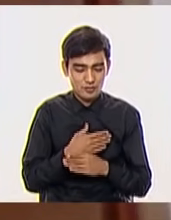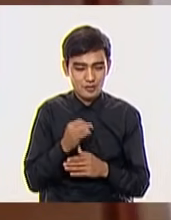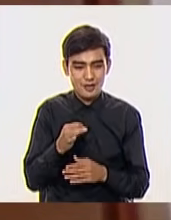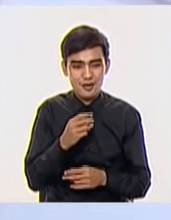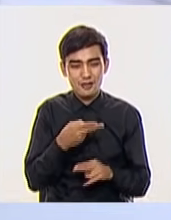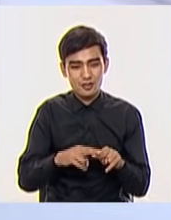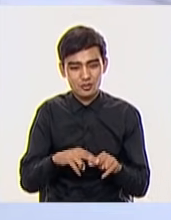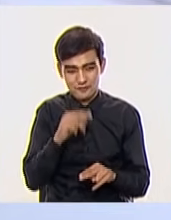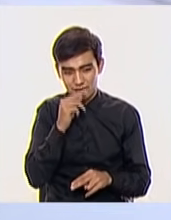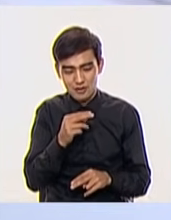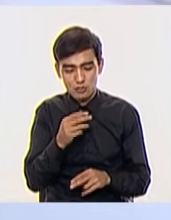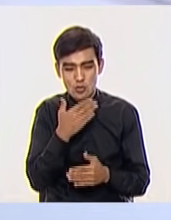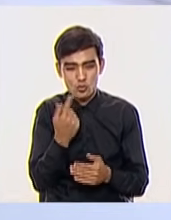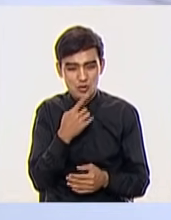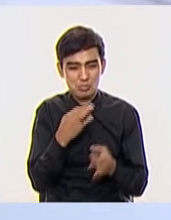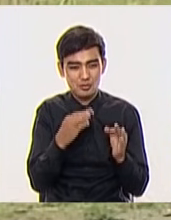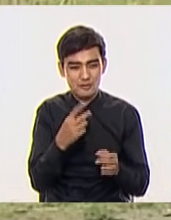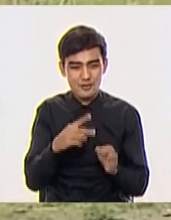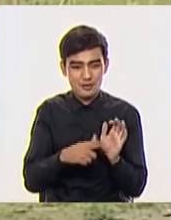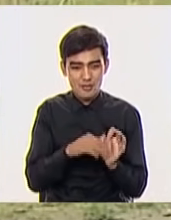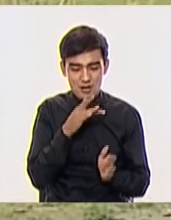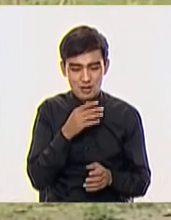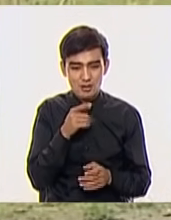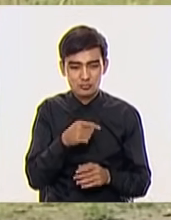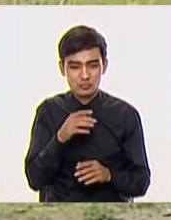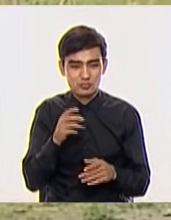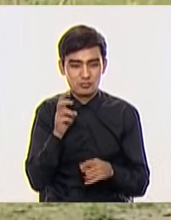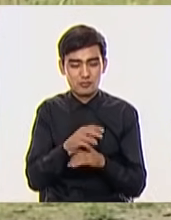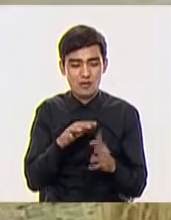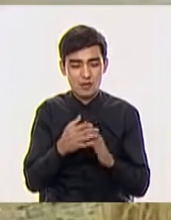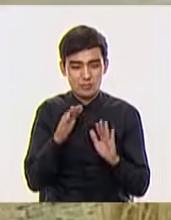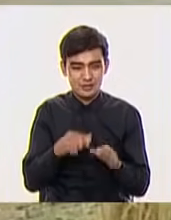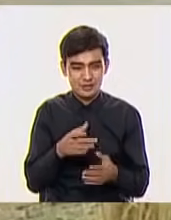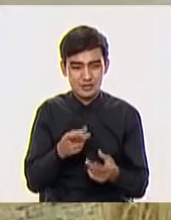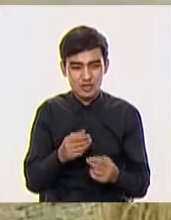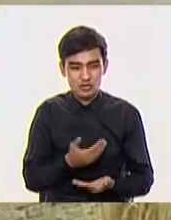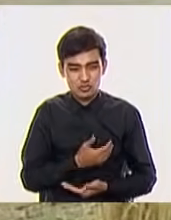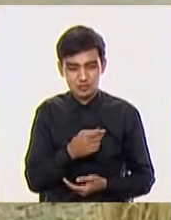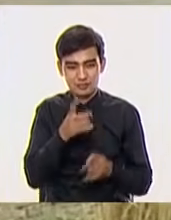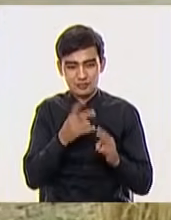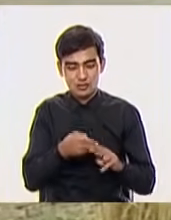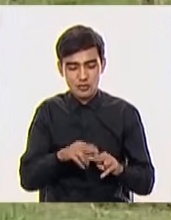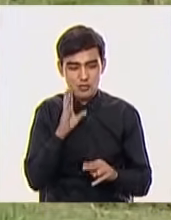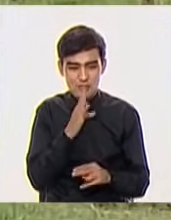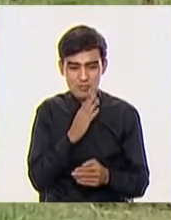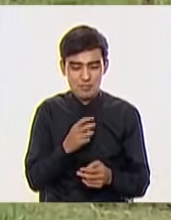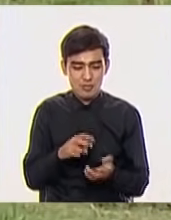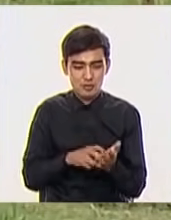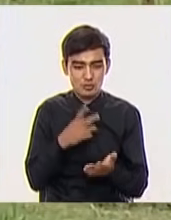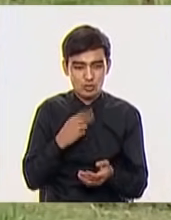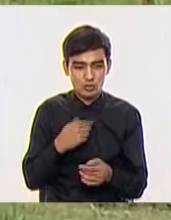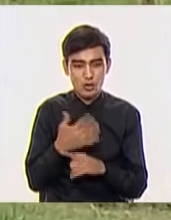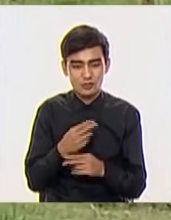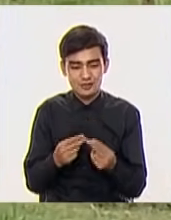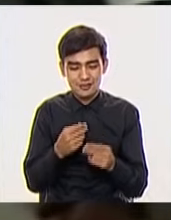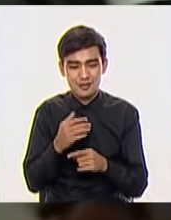Подозреваемому, которого признали невиновным, 27 лет. Теперь он вернется в село под столицей, где живет пострадавшая. Мама боится отпускать дочь на